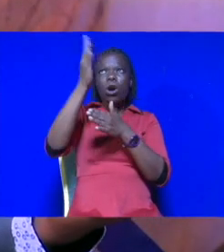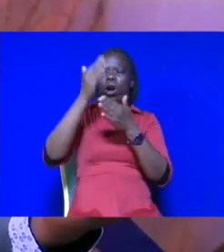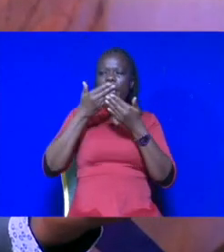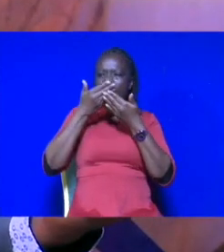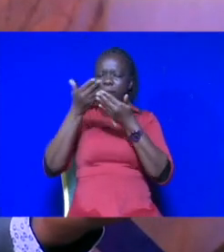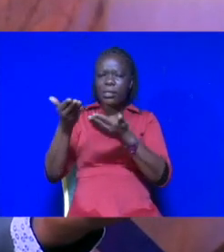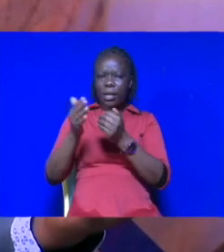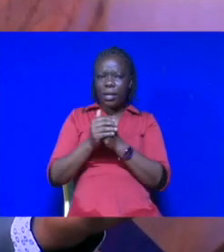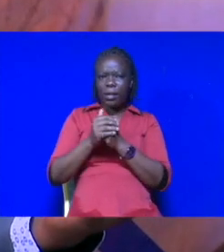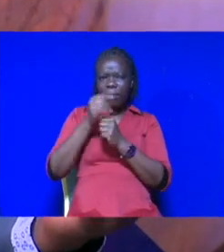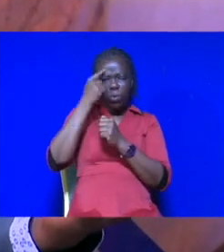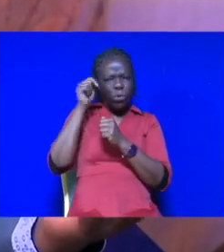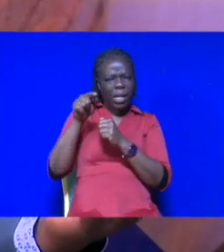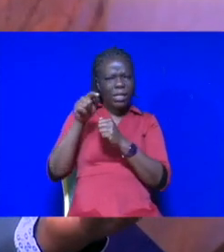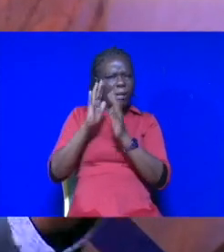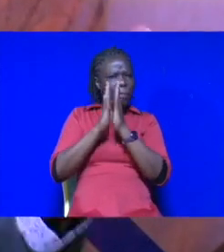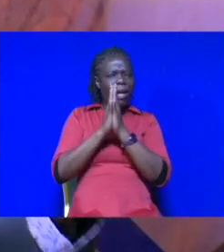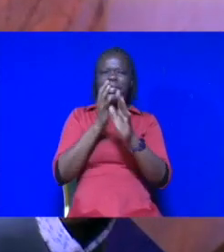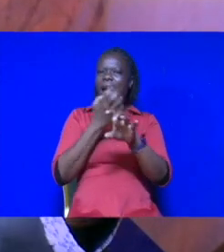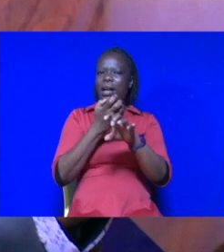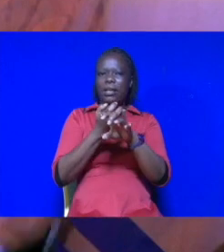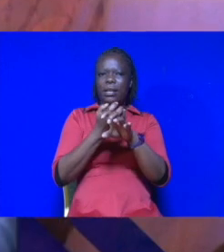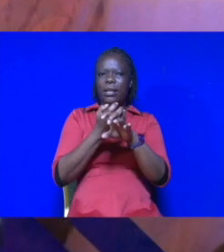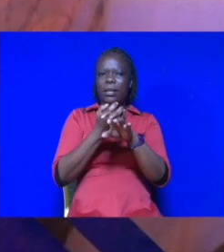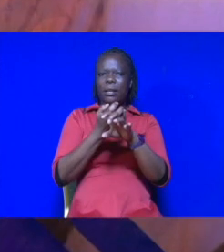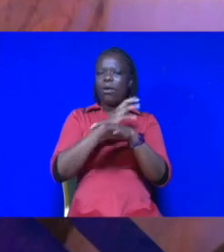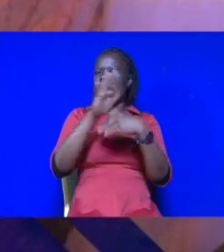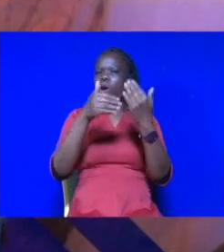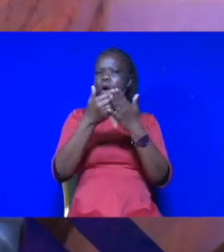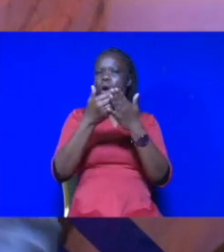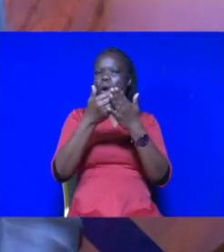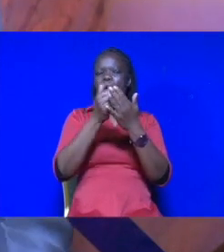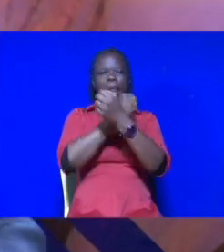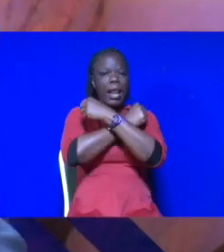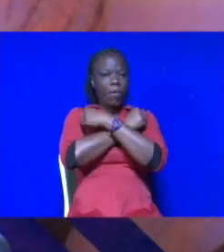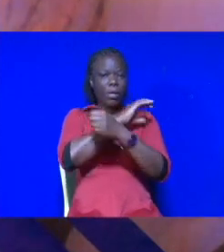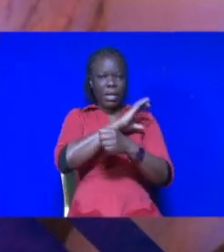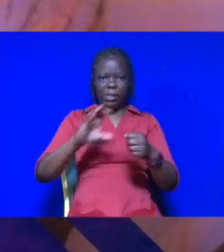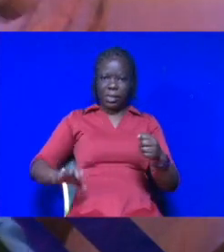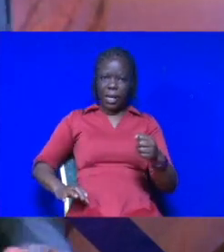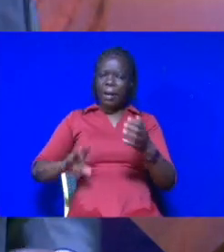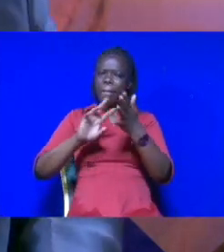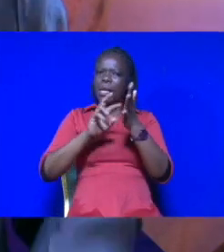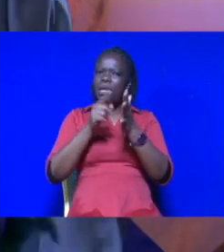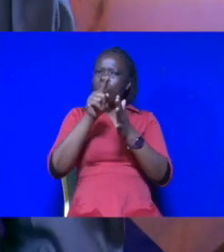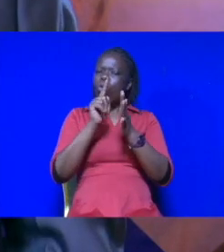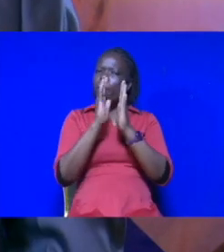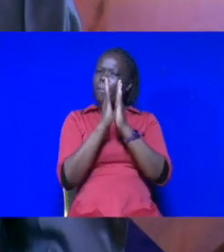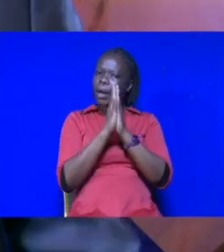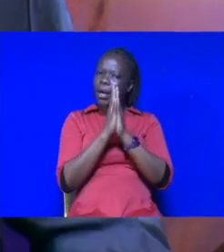Mbona naliona ni ombi gumu sana, wapendwa katika Kristo? Yaani uombe inchi nzima mvua